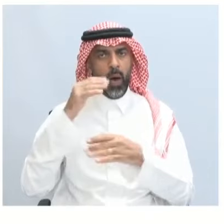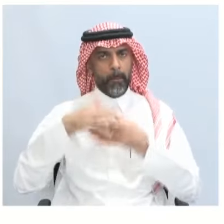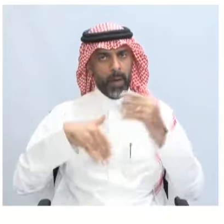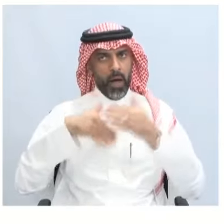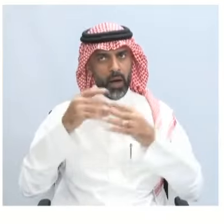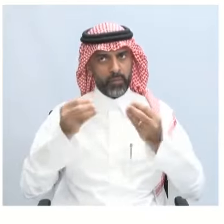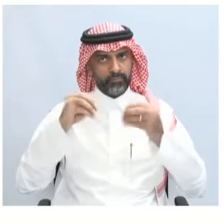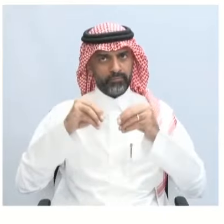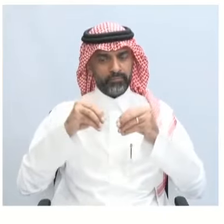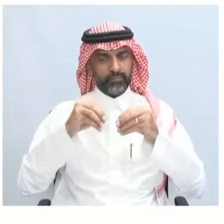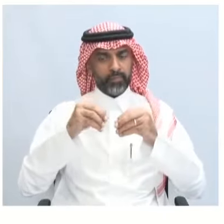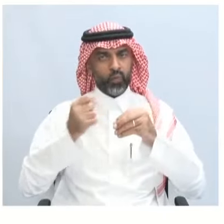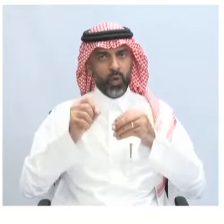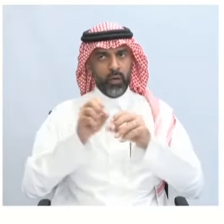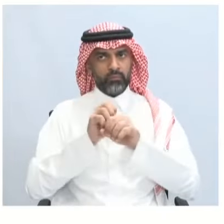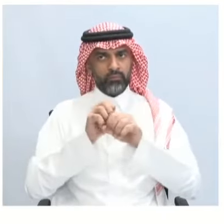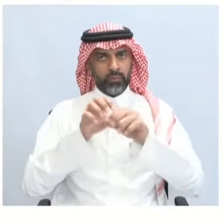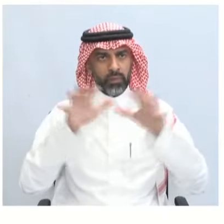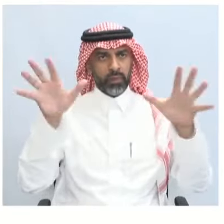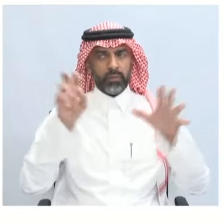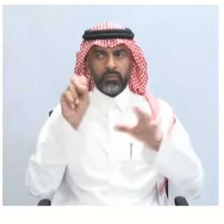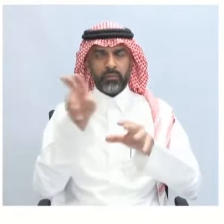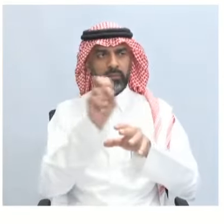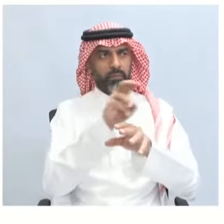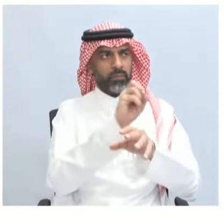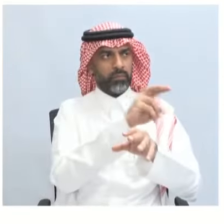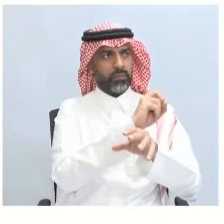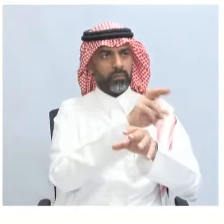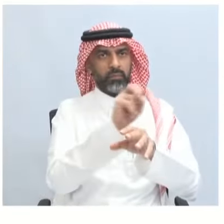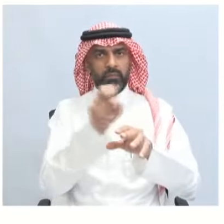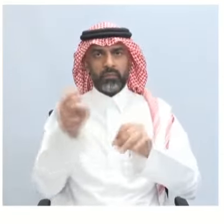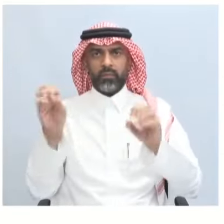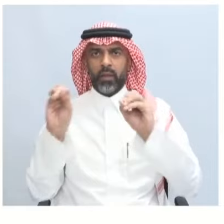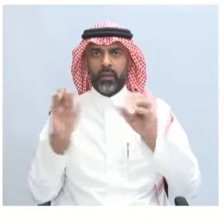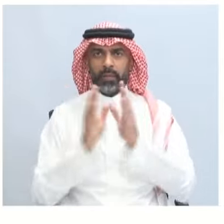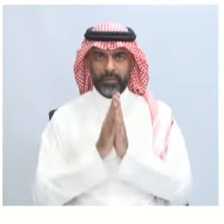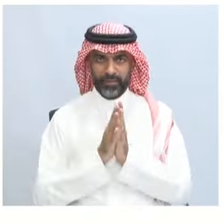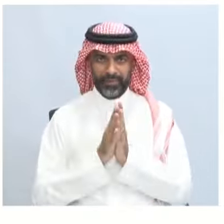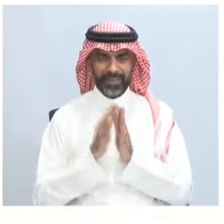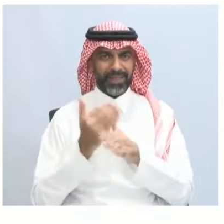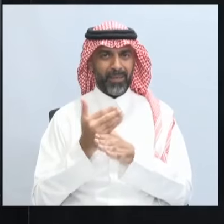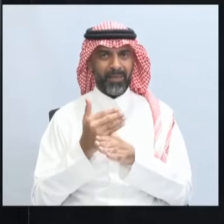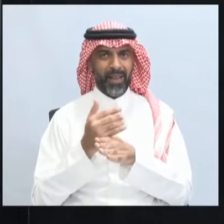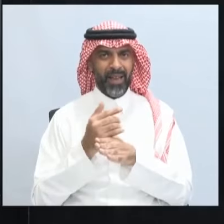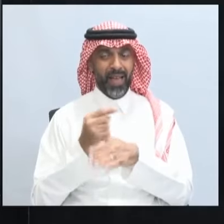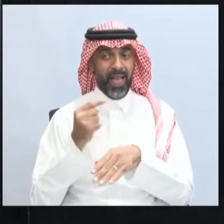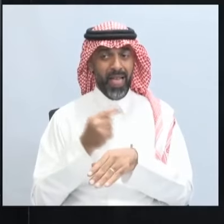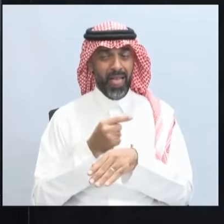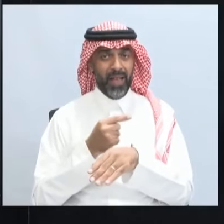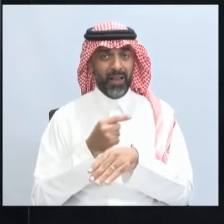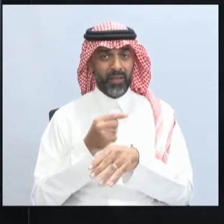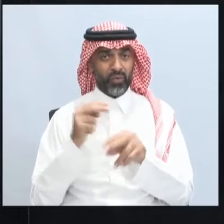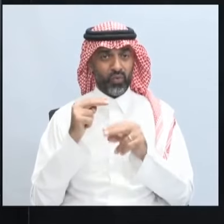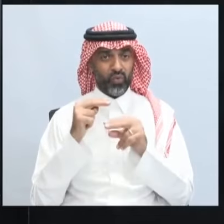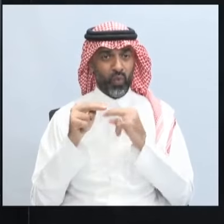المهارات ومن ثم نشر ذلك للاخرين نشر ذلك للاخرين لماذا لان هذه وسائل التواصل هي